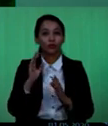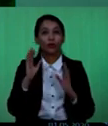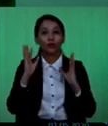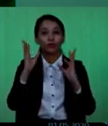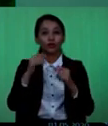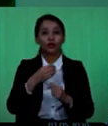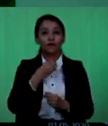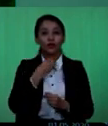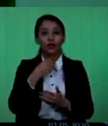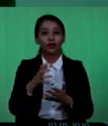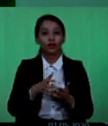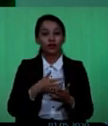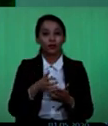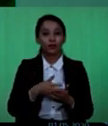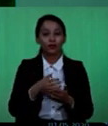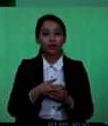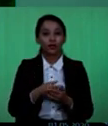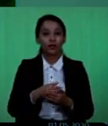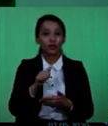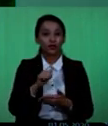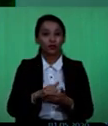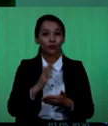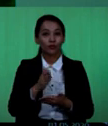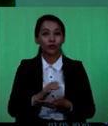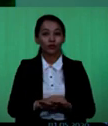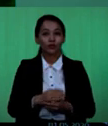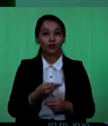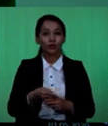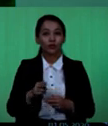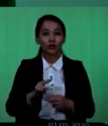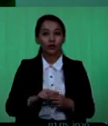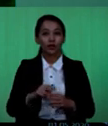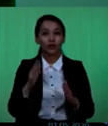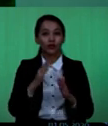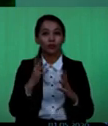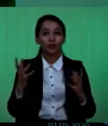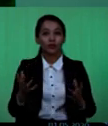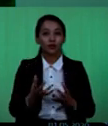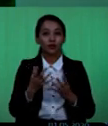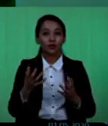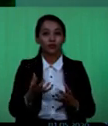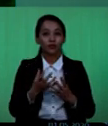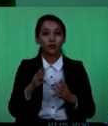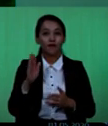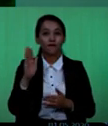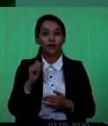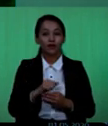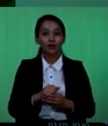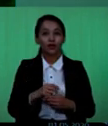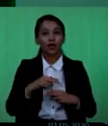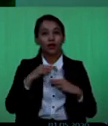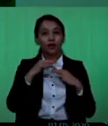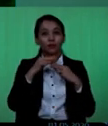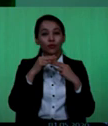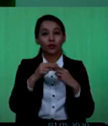hayvonlarning kamayishiga olib kelmoqda. Shunday ekan, biz tabiatni asrashimiz va unga